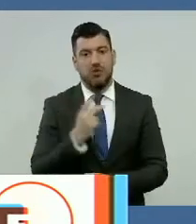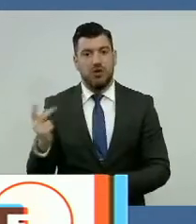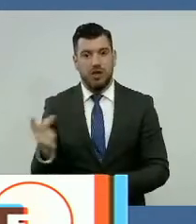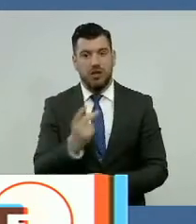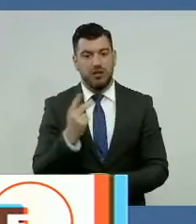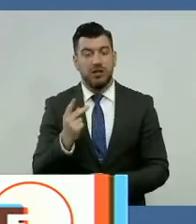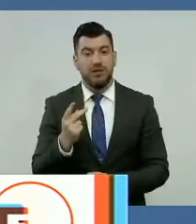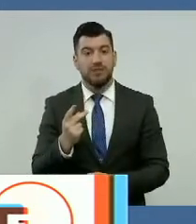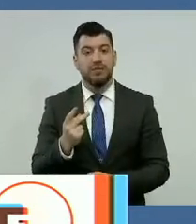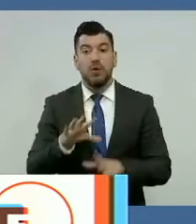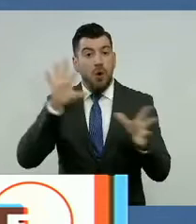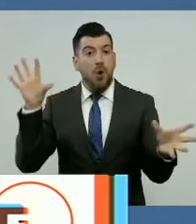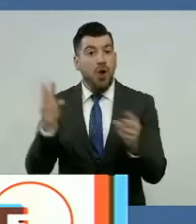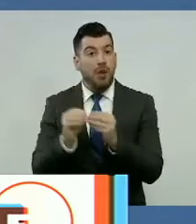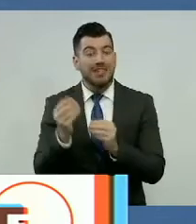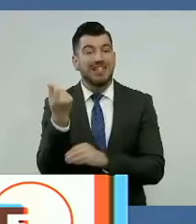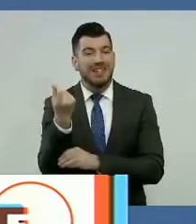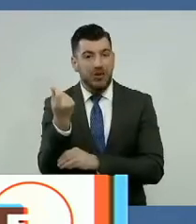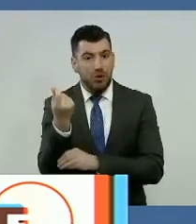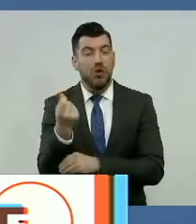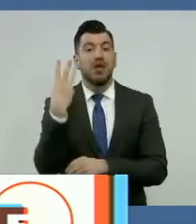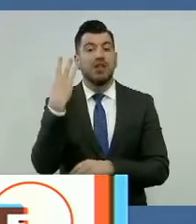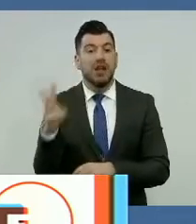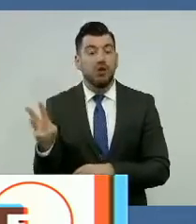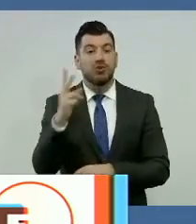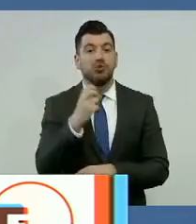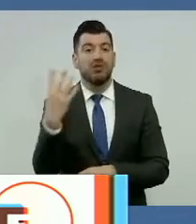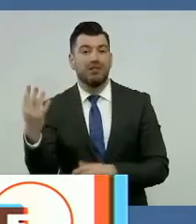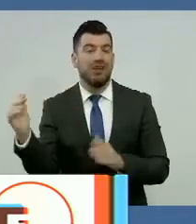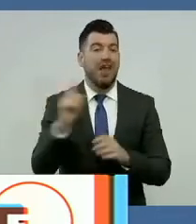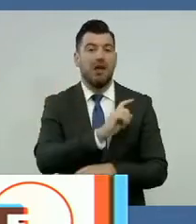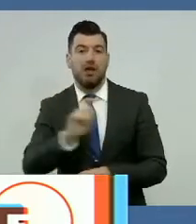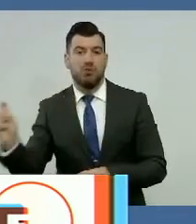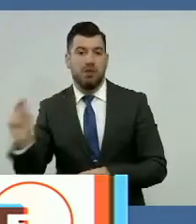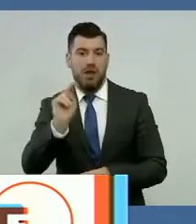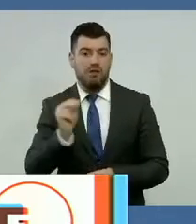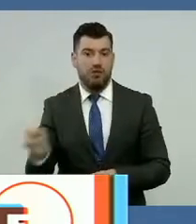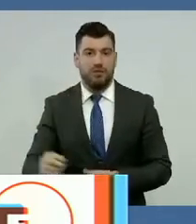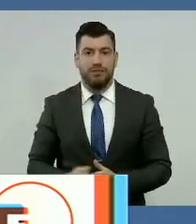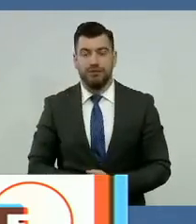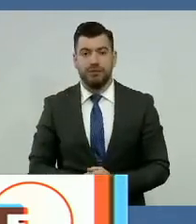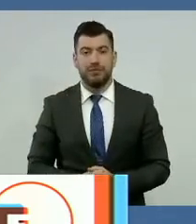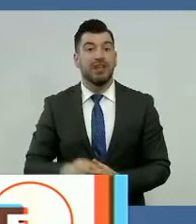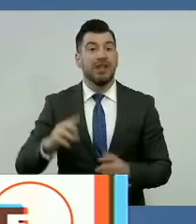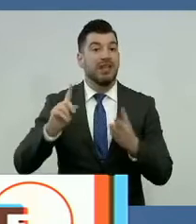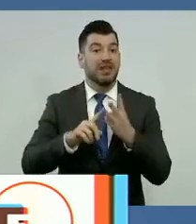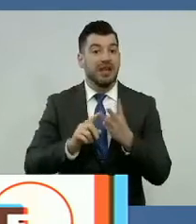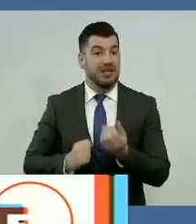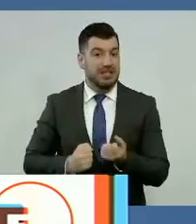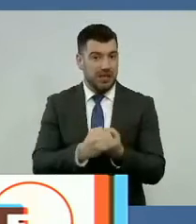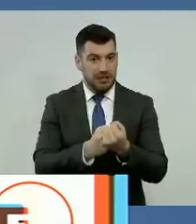στα 324 εκατομμύρια ευρώ. Τρίτη παρέμβαση. Επιδοτούμε την κατανάλωση